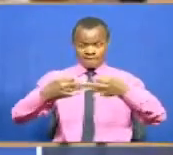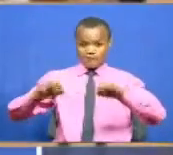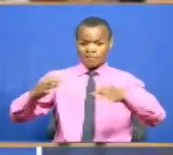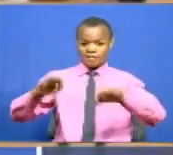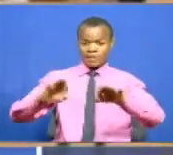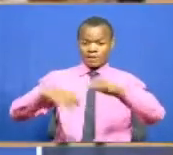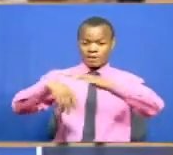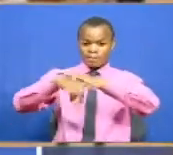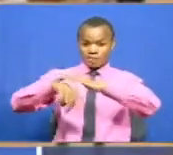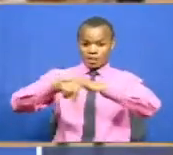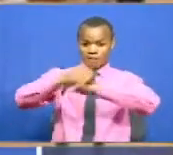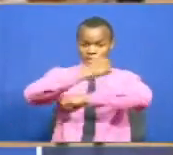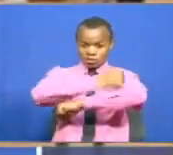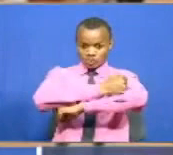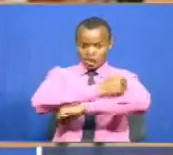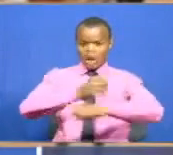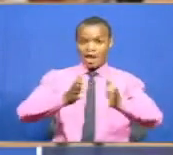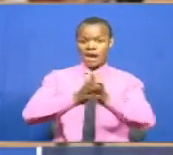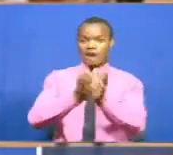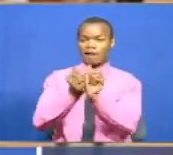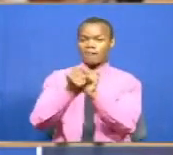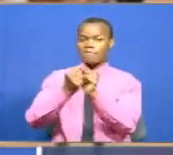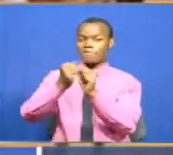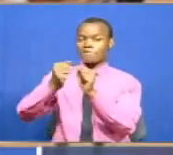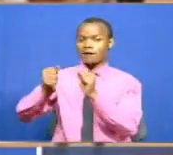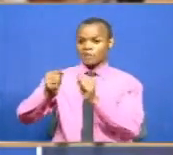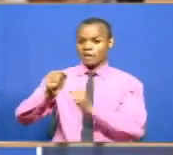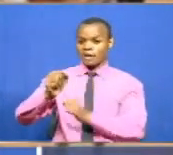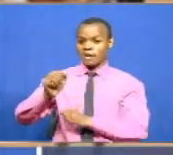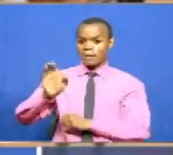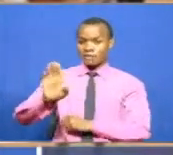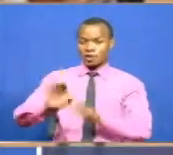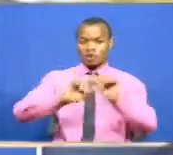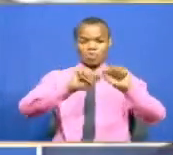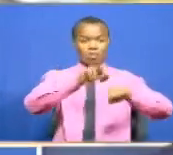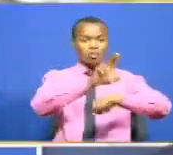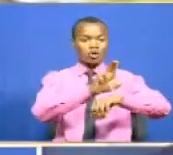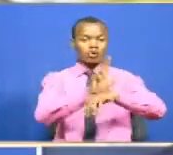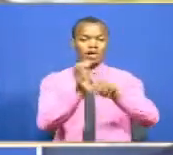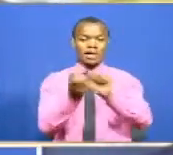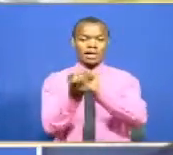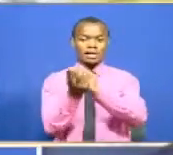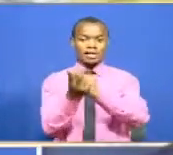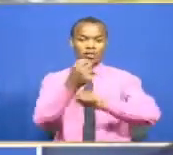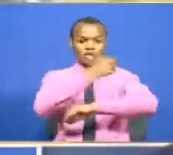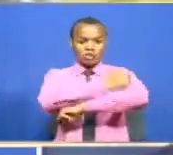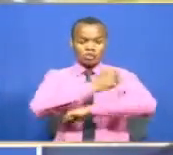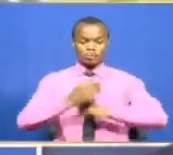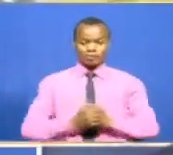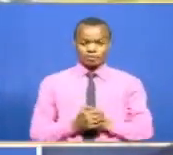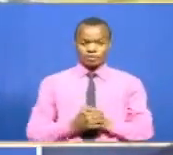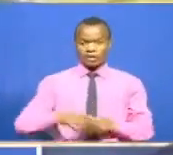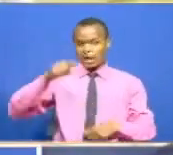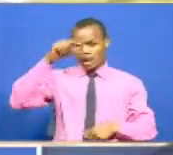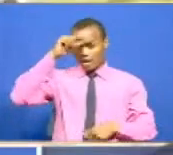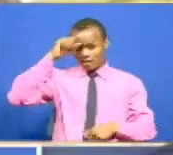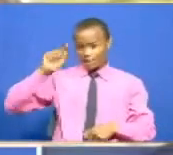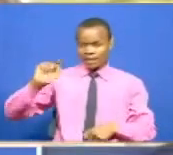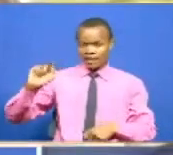msingi, ilhali shilingi bilioni 15 zitatolewa kwa shule za sekondari. The government of the Republic of Kenya shall make